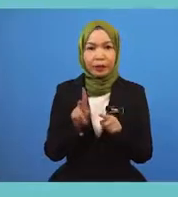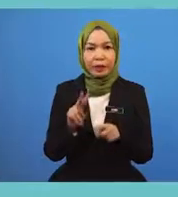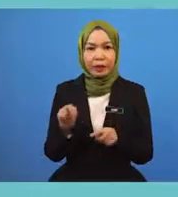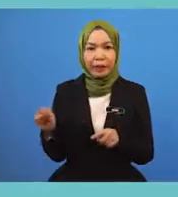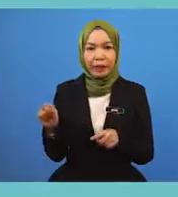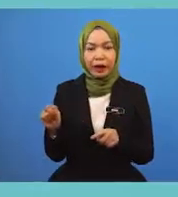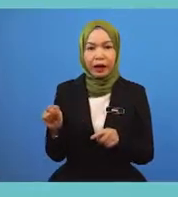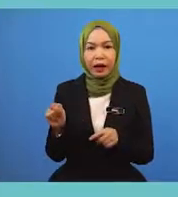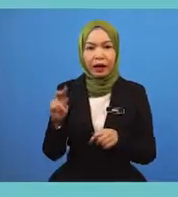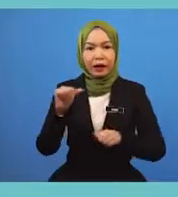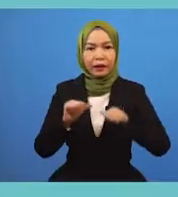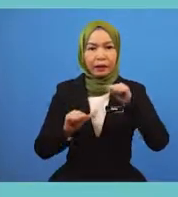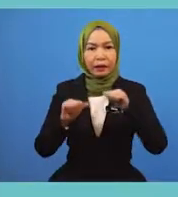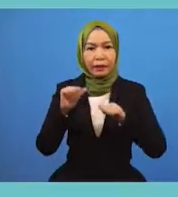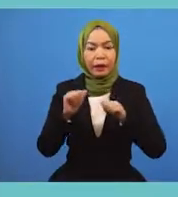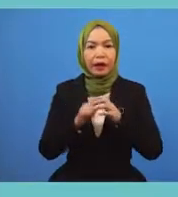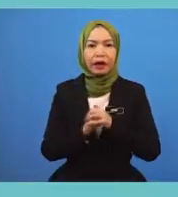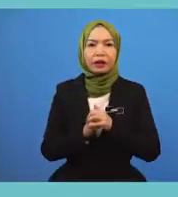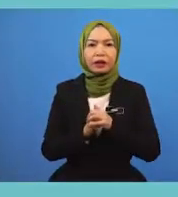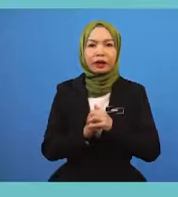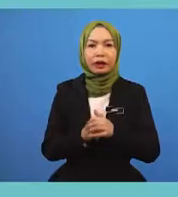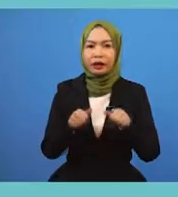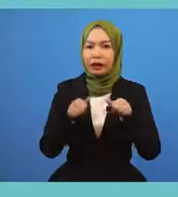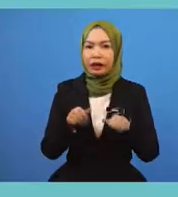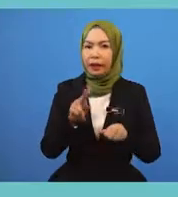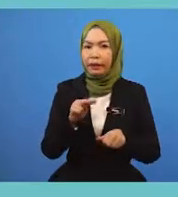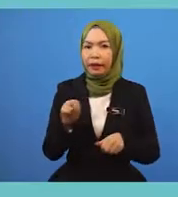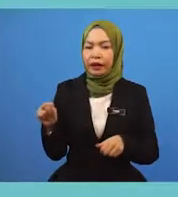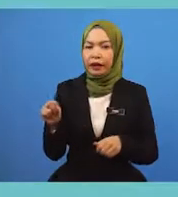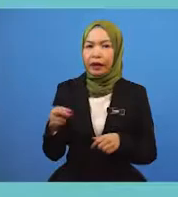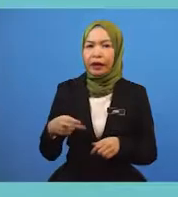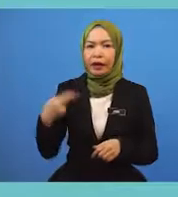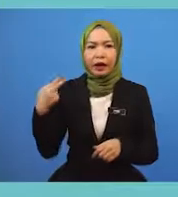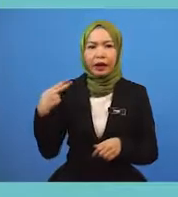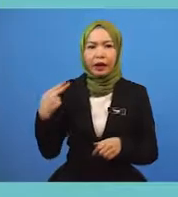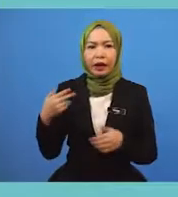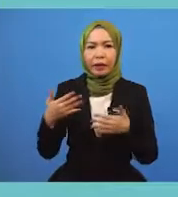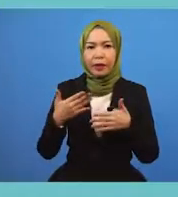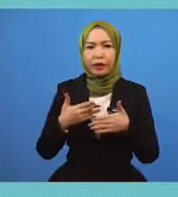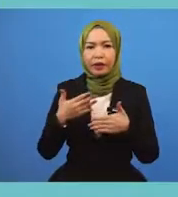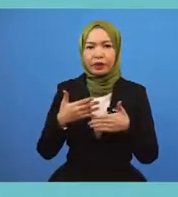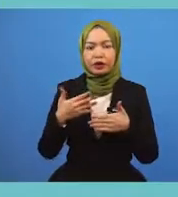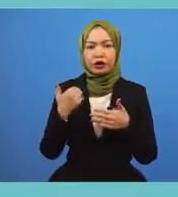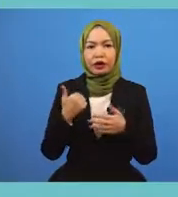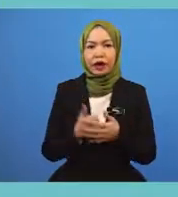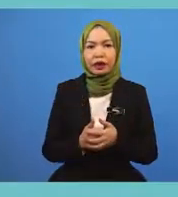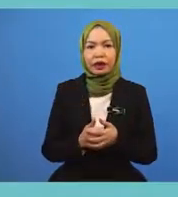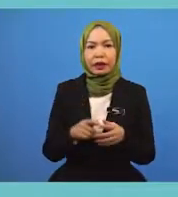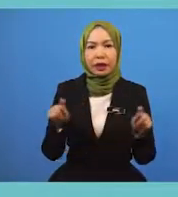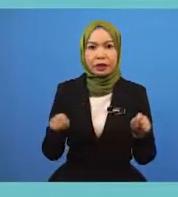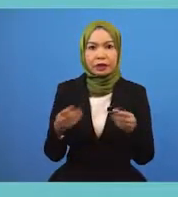kimia dan kemudian tentukan haba penyucilan tindak balas yang berlaku.